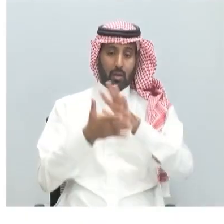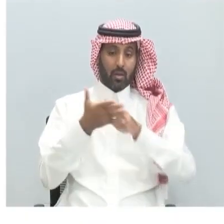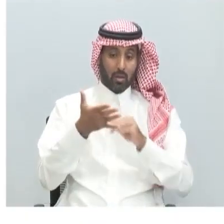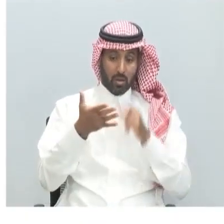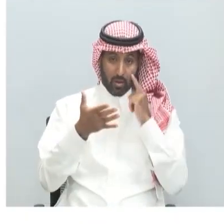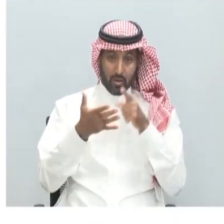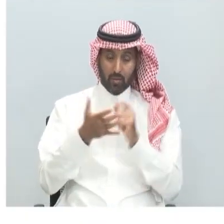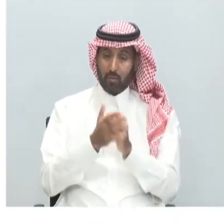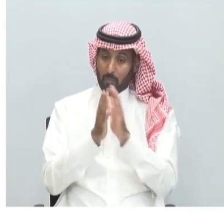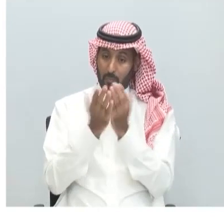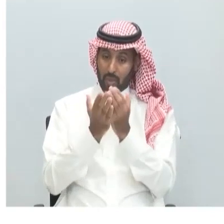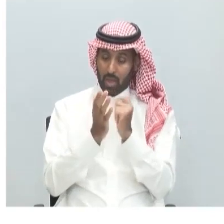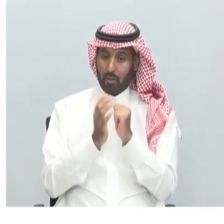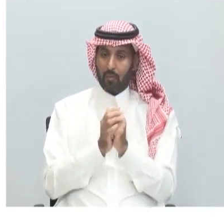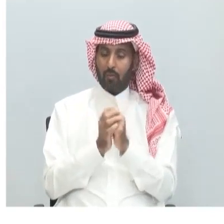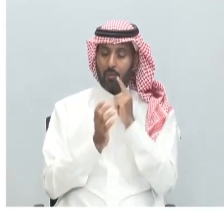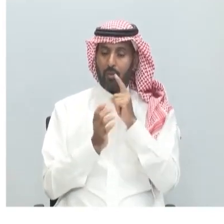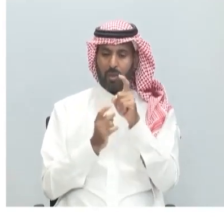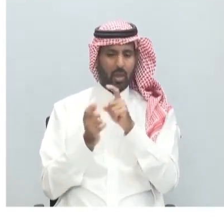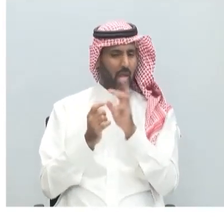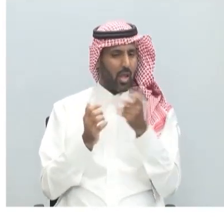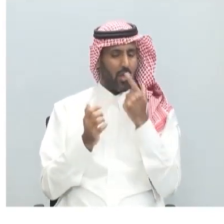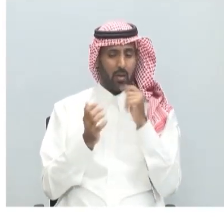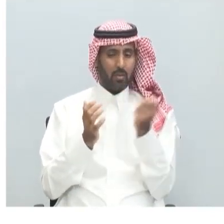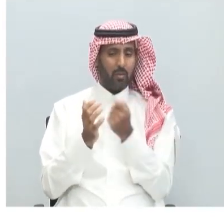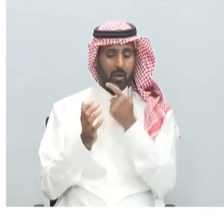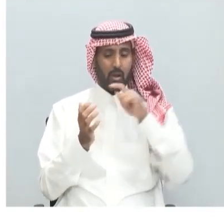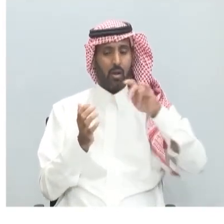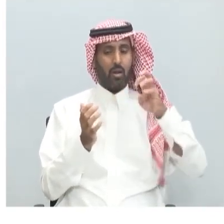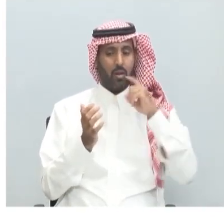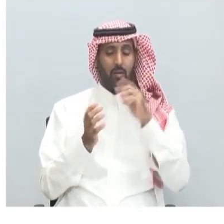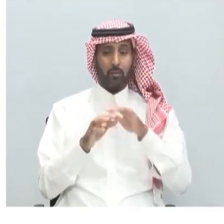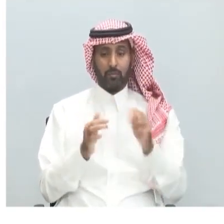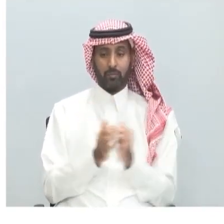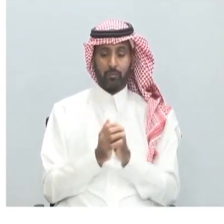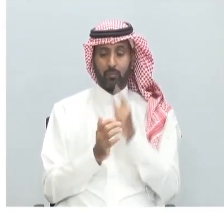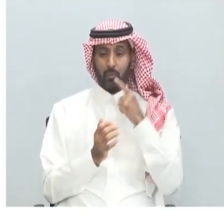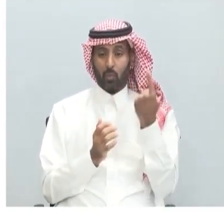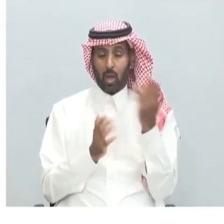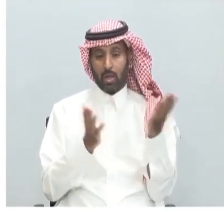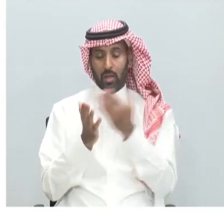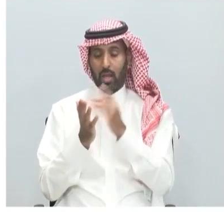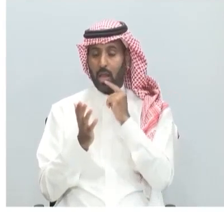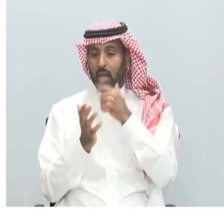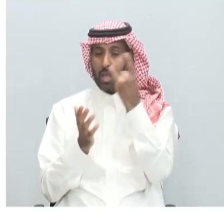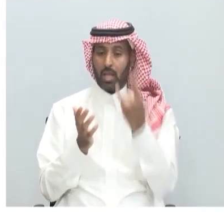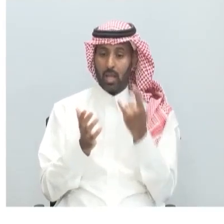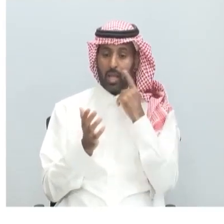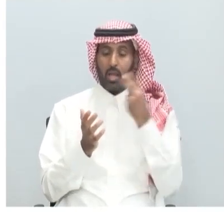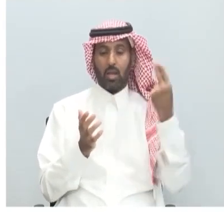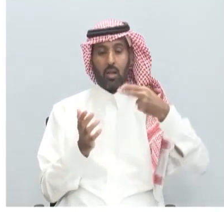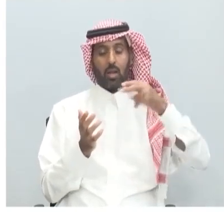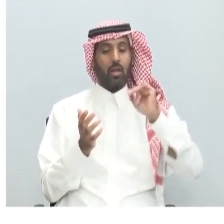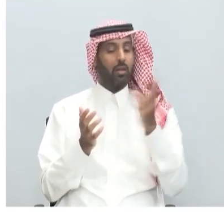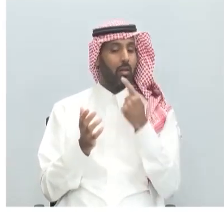هنا ايضا في الكتاب المدرسي الترمذي الالكتروني ورسم المربعات لمستويات العناصر من واحد الى عشره الهيدروجين هنا نلاحظ